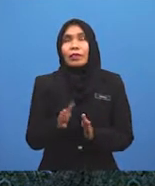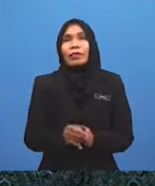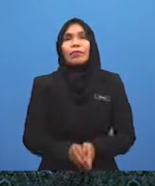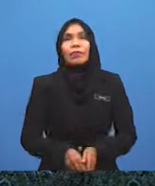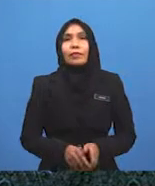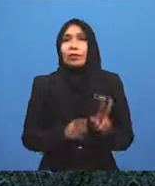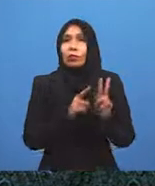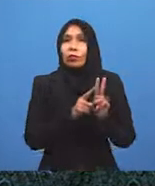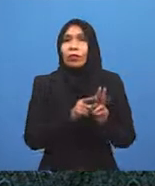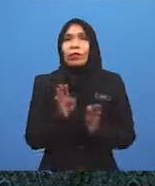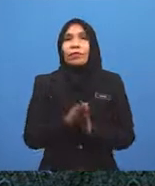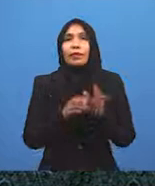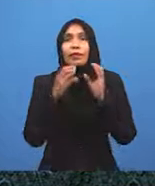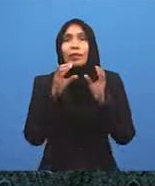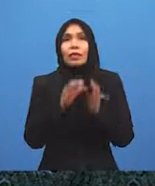dengan jiran.